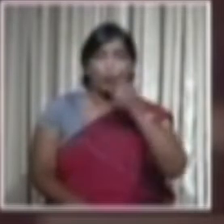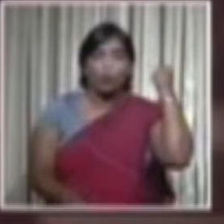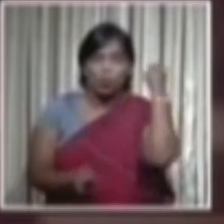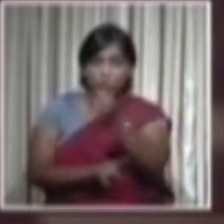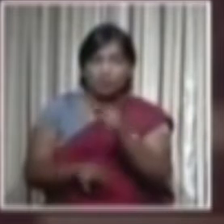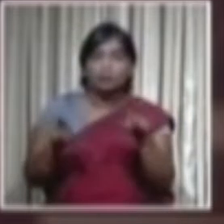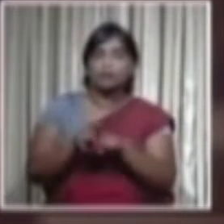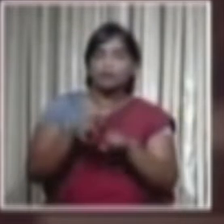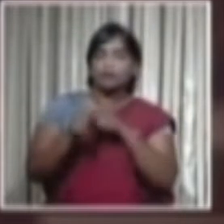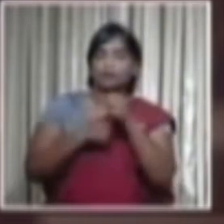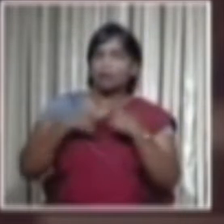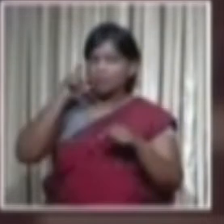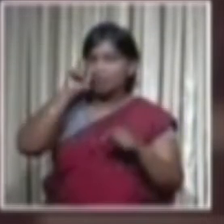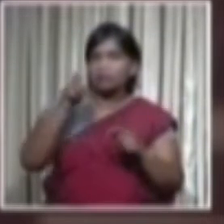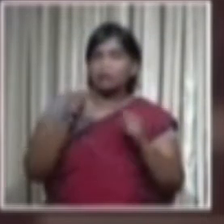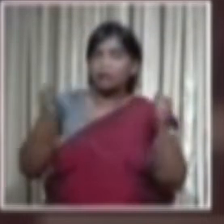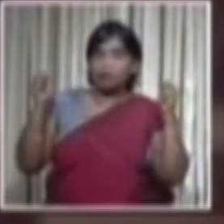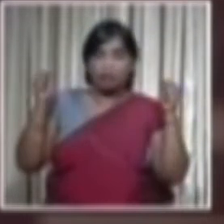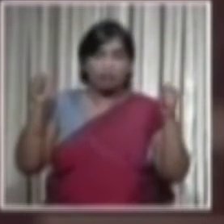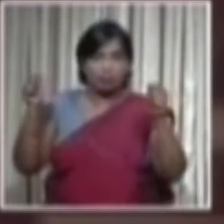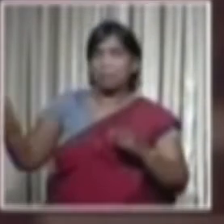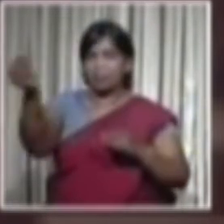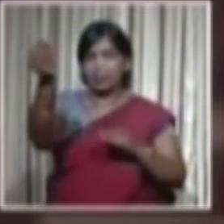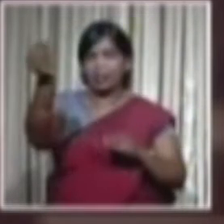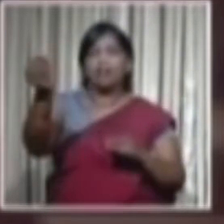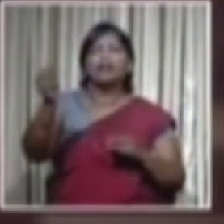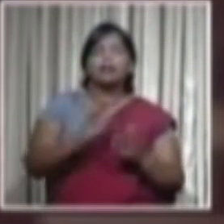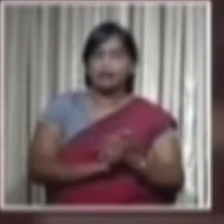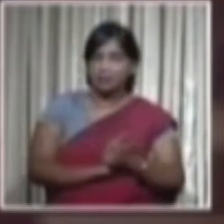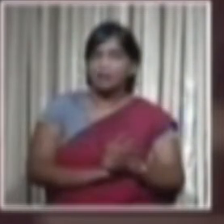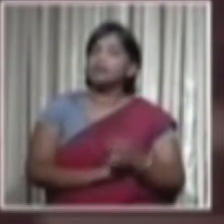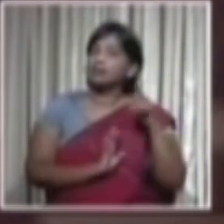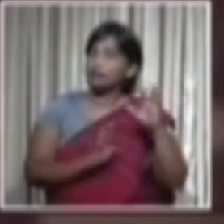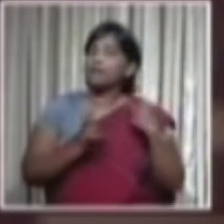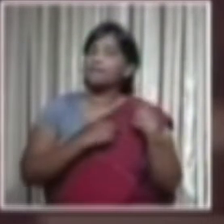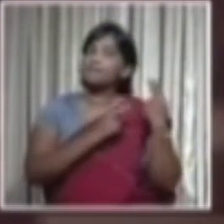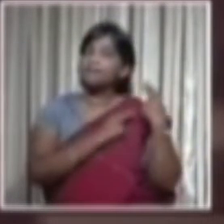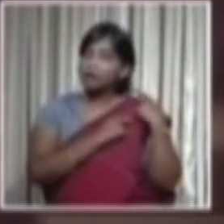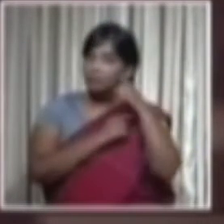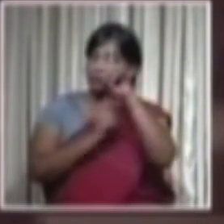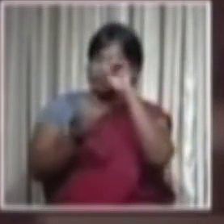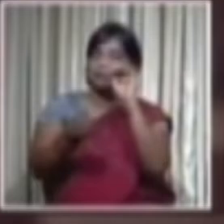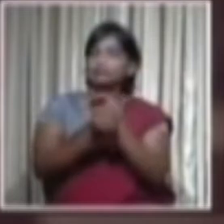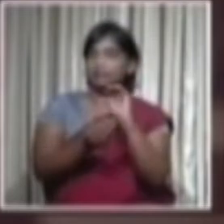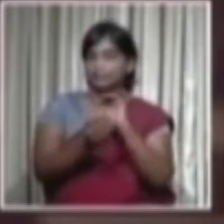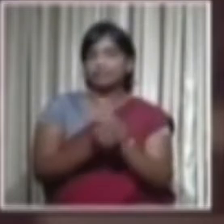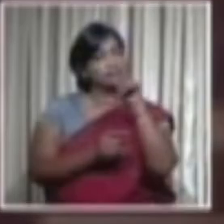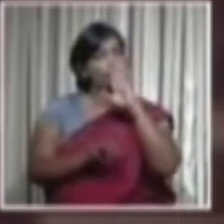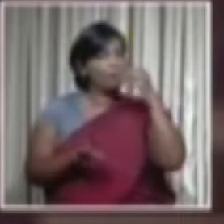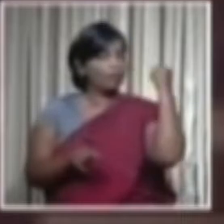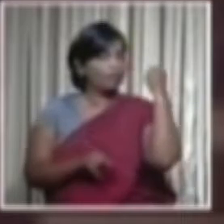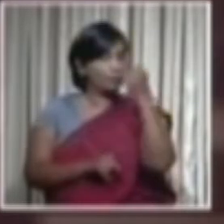තමයි මෙතනට ආවේ. ඒක විදිහක් එනවා බෝඩ් එකක් ගහන්න ගියානේ මම සාකච්ඡා කරන්න එනවා කියලා. ඒ නිසා අපේ යුතුයකම ඔබතුමාව ආරක්ෂා කිරීම. ඔබතුමාට පහර